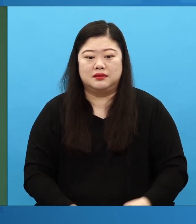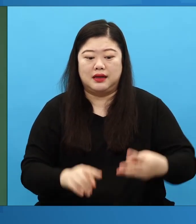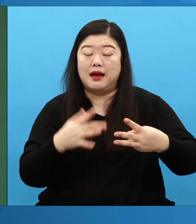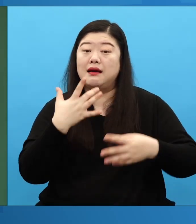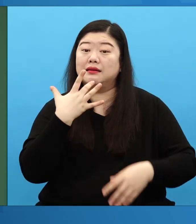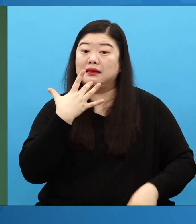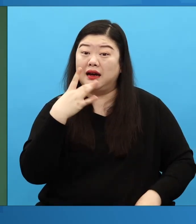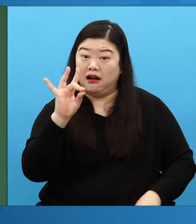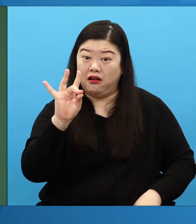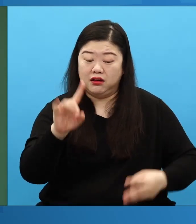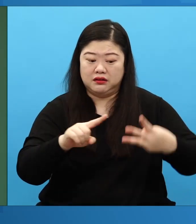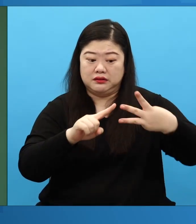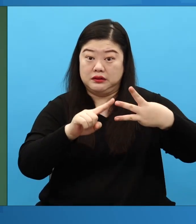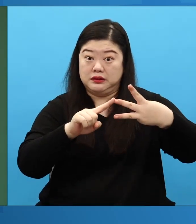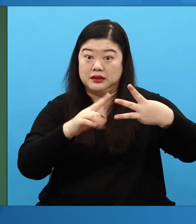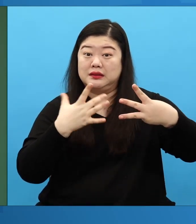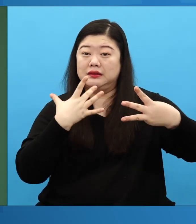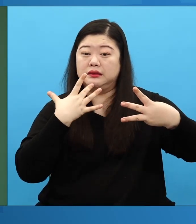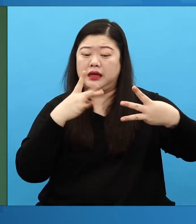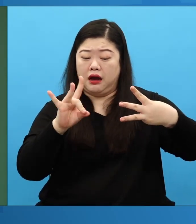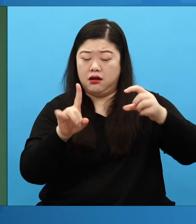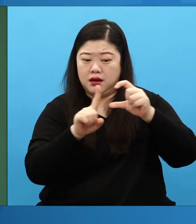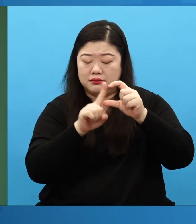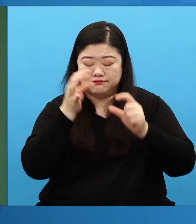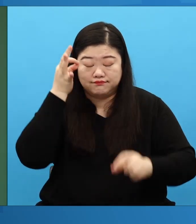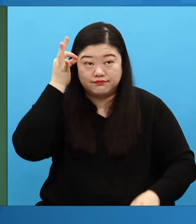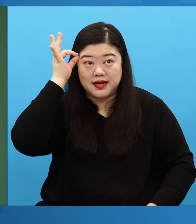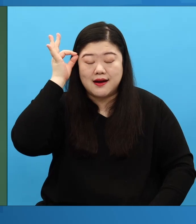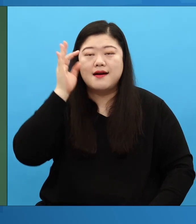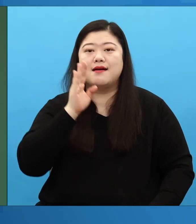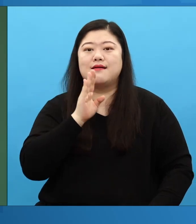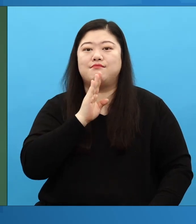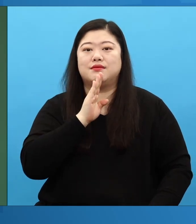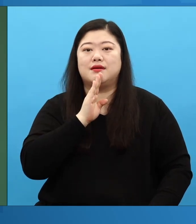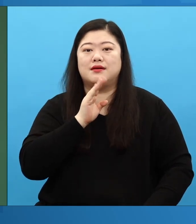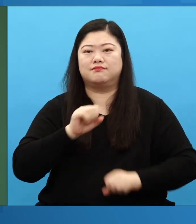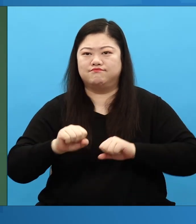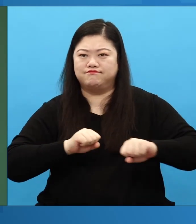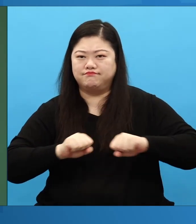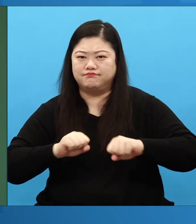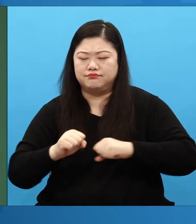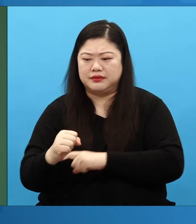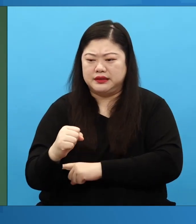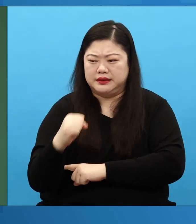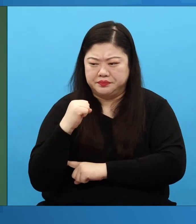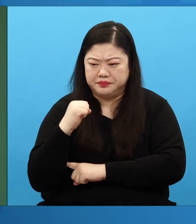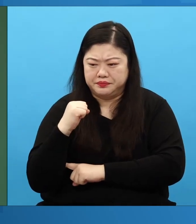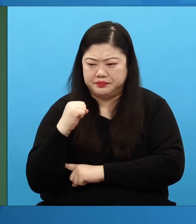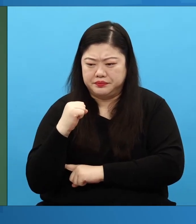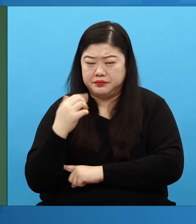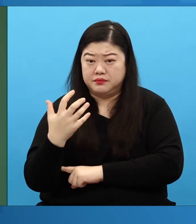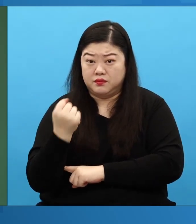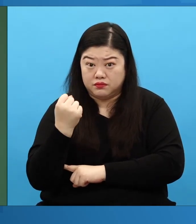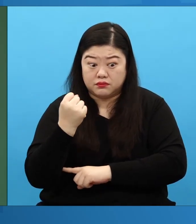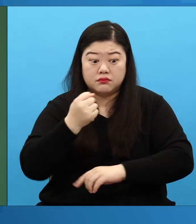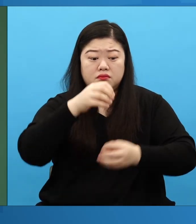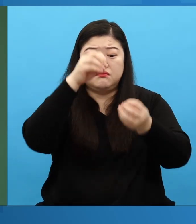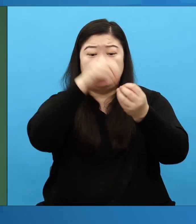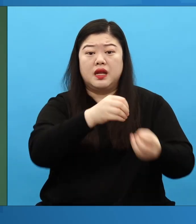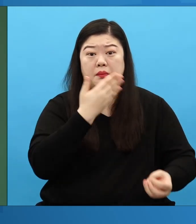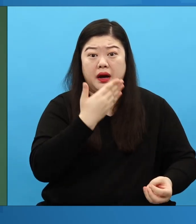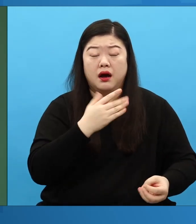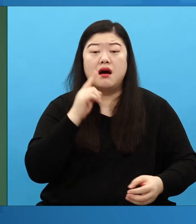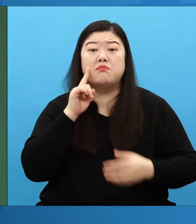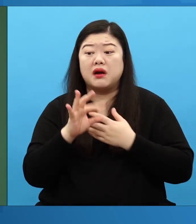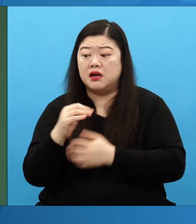you should be discouraged about, but something that's very important. 내가 힘이 아무것도 없단 말이에요. 그럼 힘이 없는 거를 기준으로 해야지. 있는 걸로 기준을 할 수는